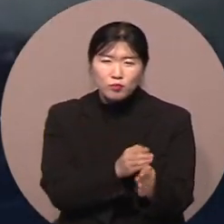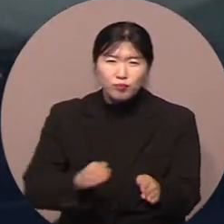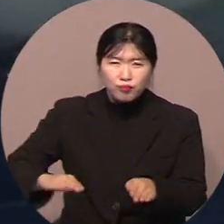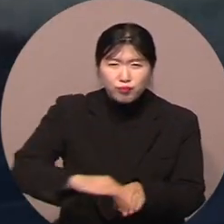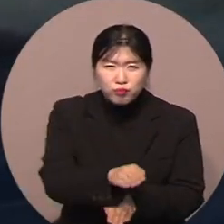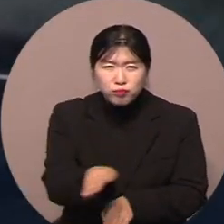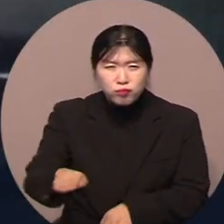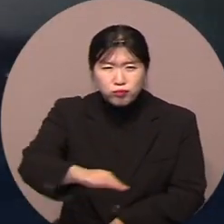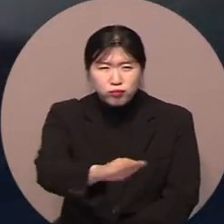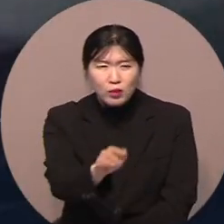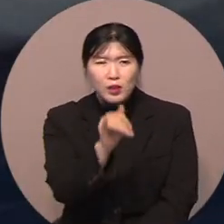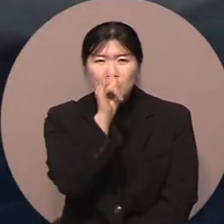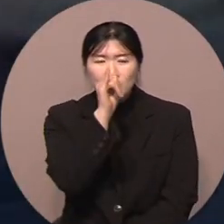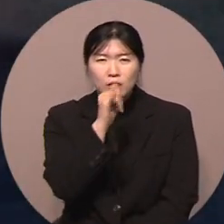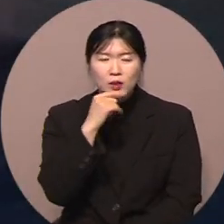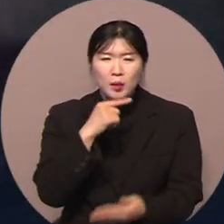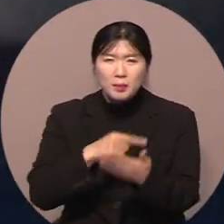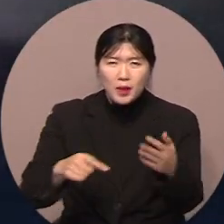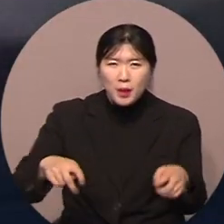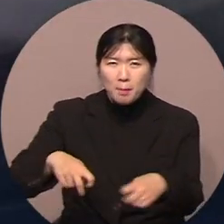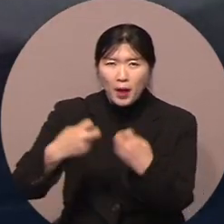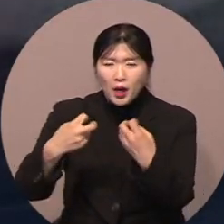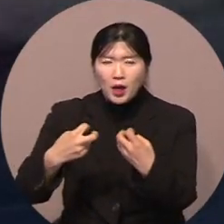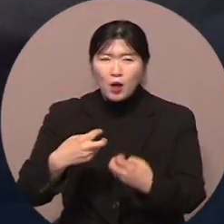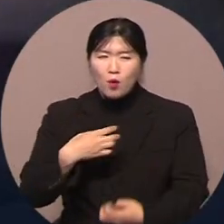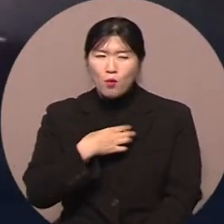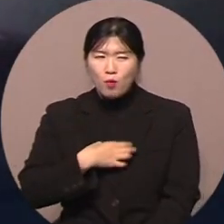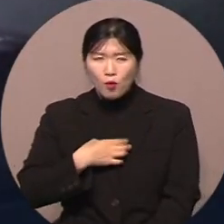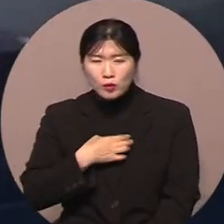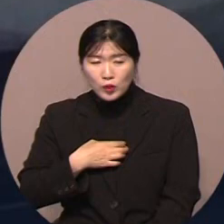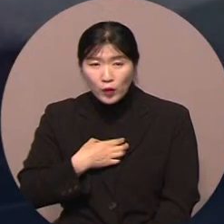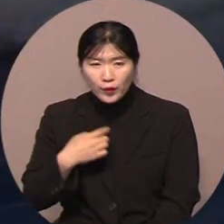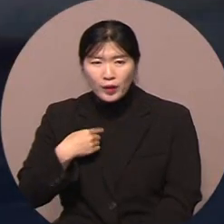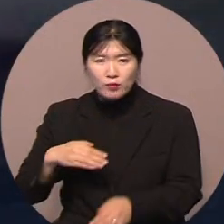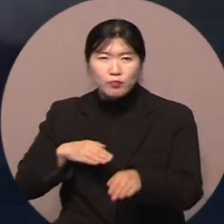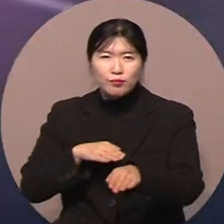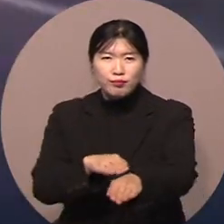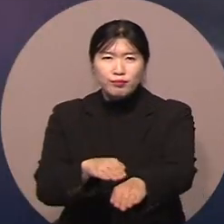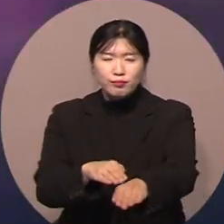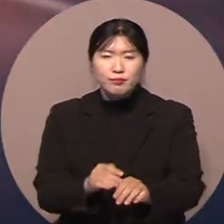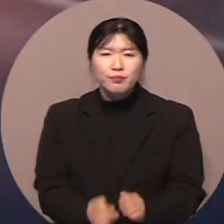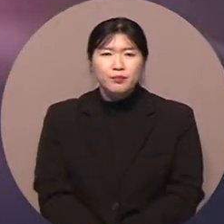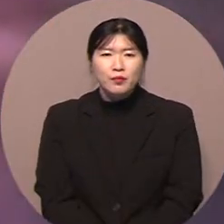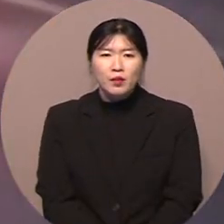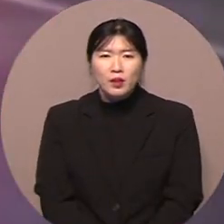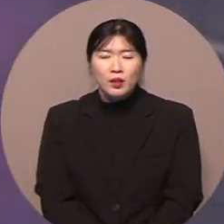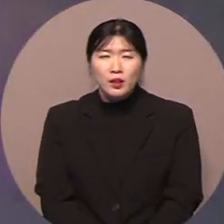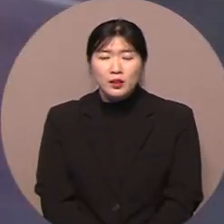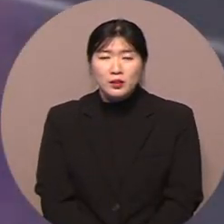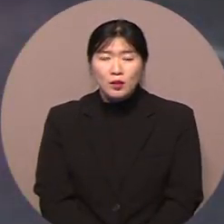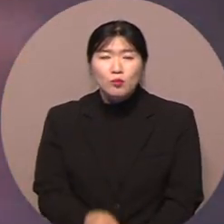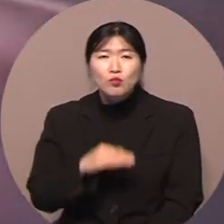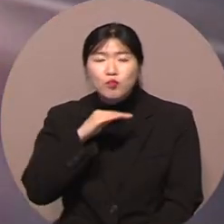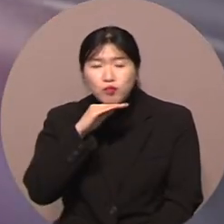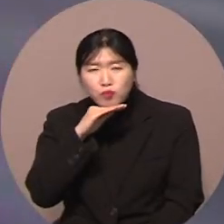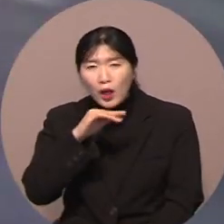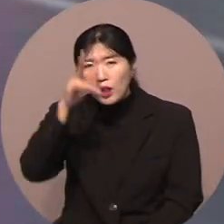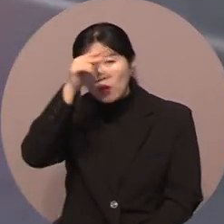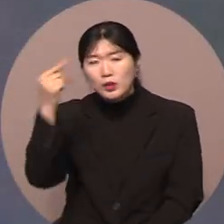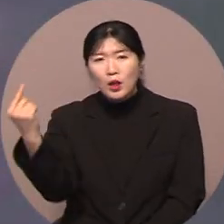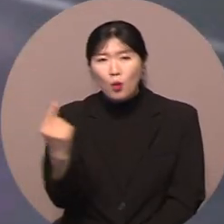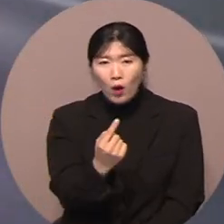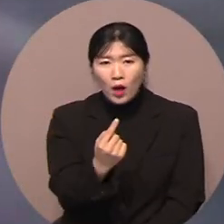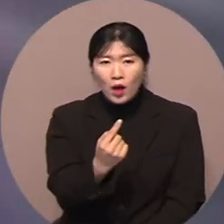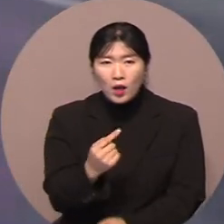막 지적으로 왔다 갔다 막 2차 사고 3차 사고 때문에 쫓아간 거 같아요 뒤이어 경찰이 현장에 합류했고